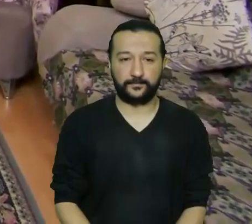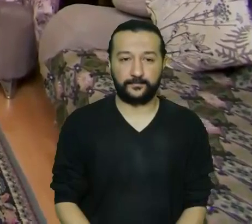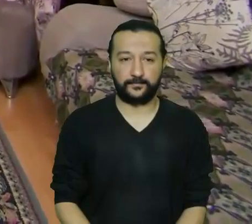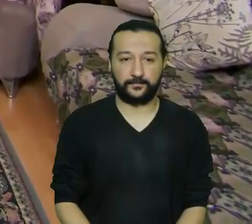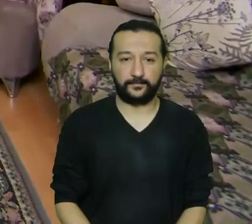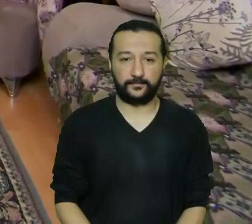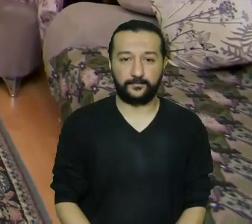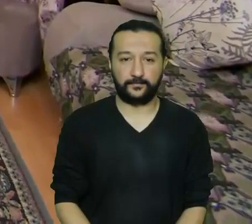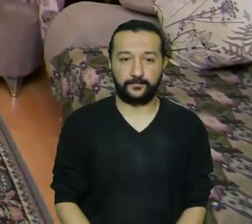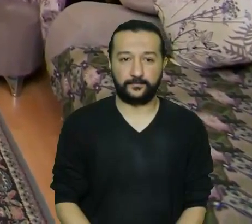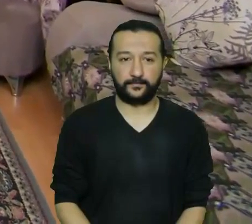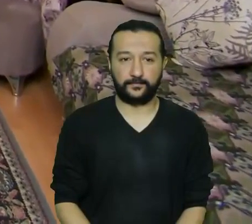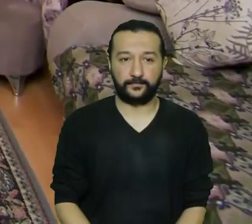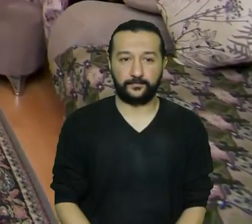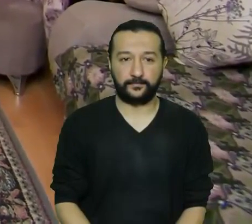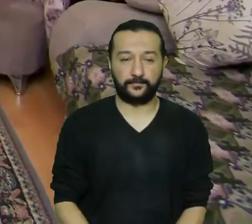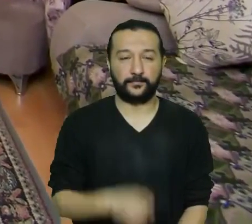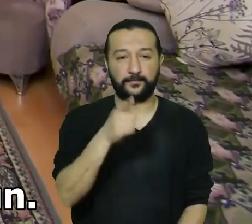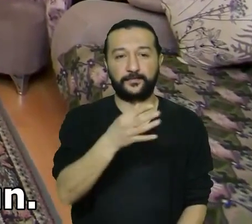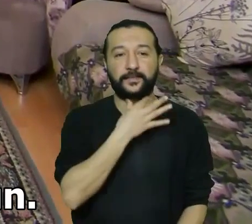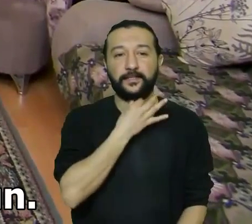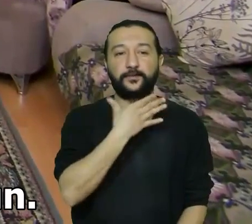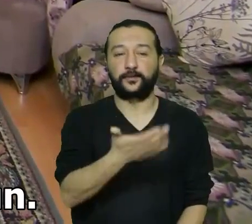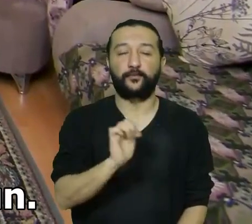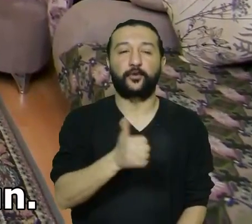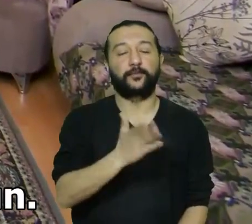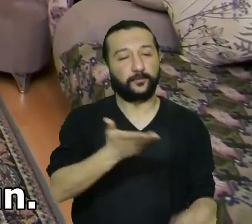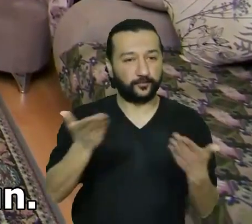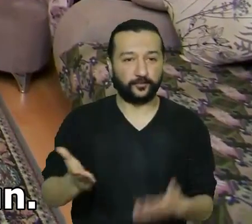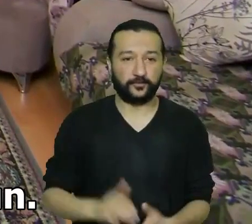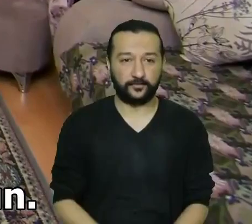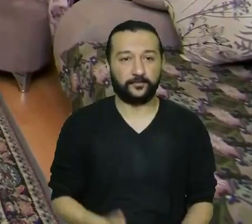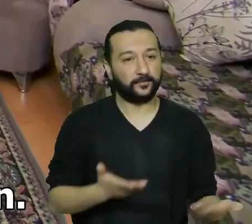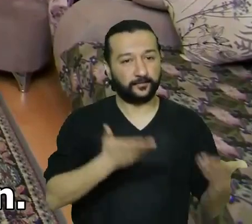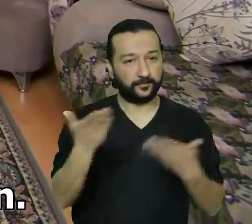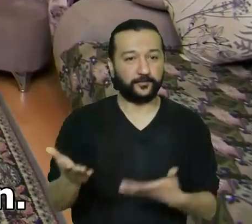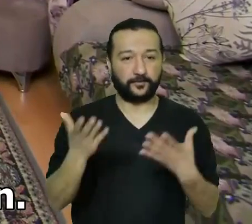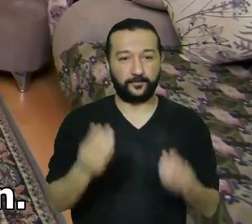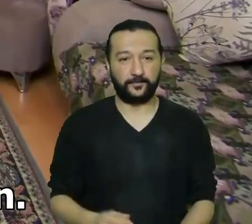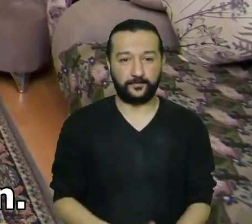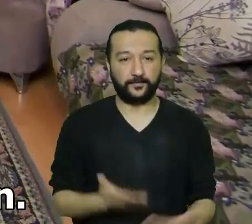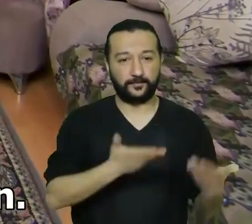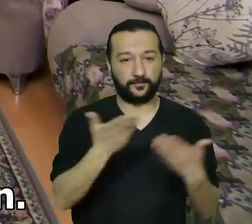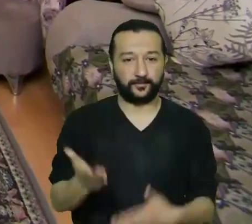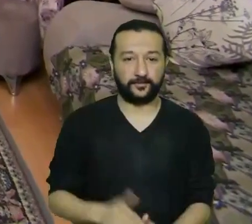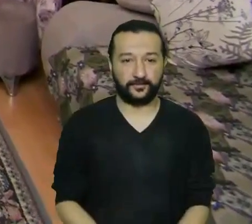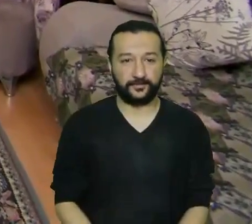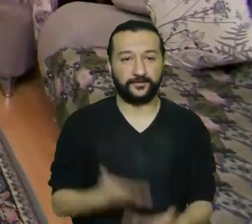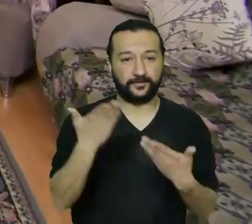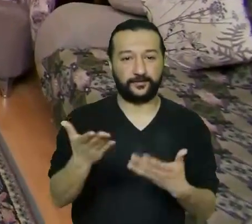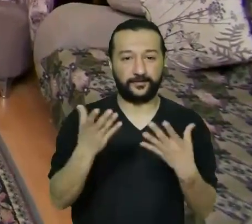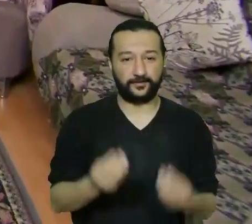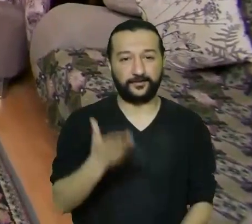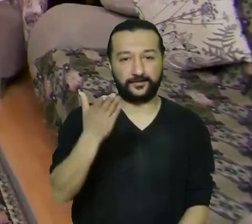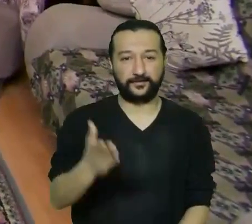Müştemilatın oturma odası, pembe perdeler, kenarda bir akvaryum, tüplü televizyon, çiçek desenli örtüler serilmiş koltuklar. Buyurun, buyurun.